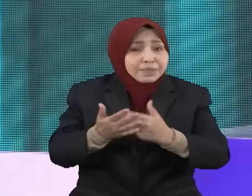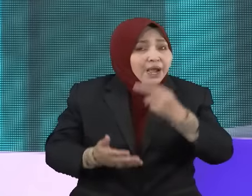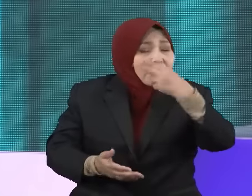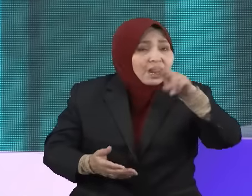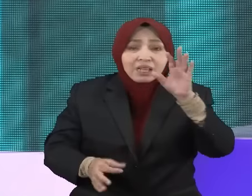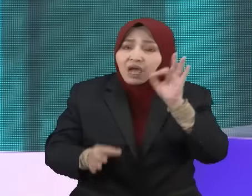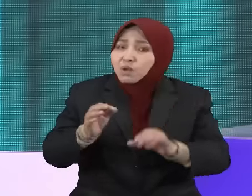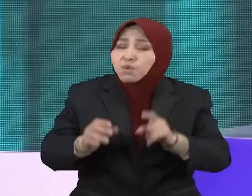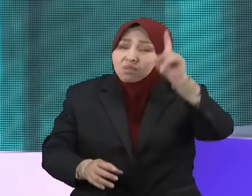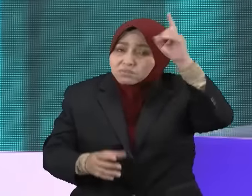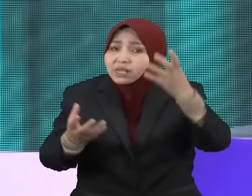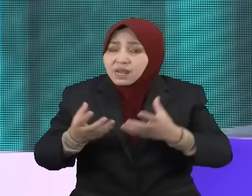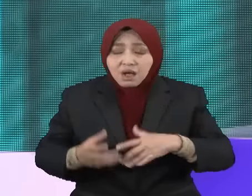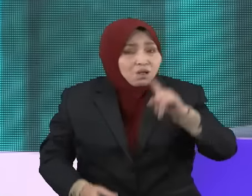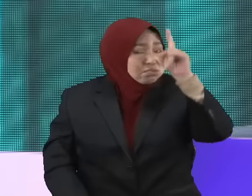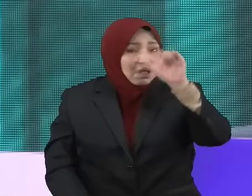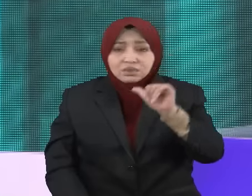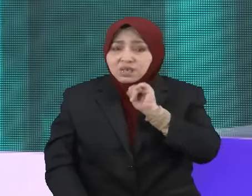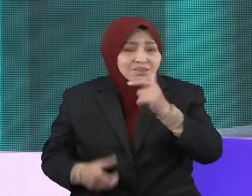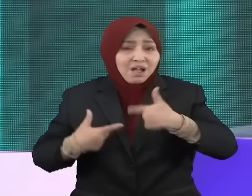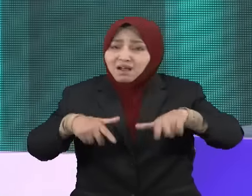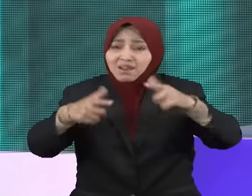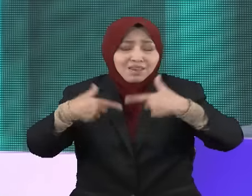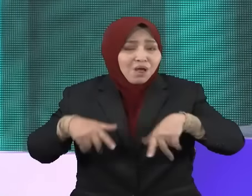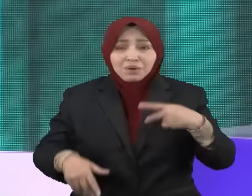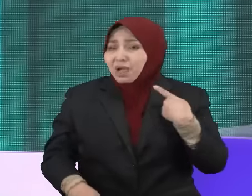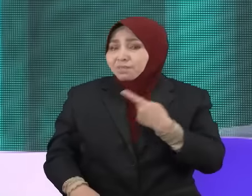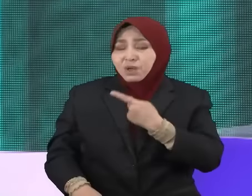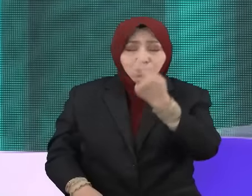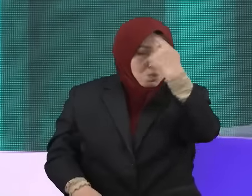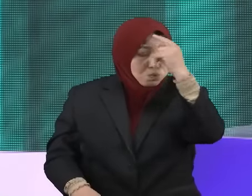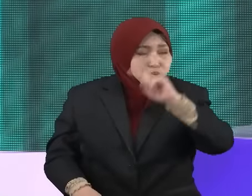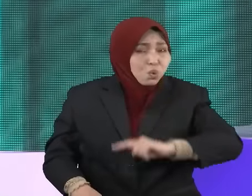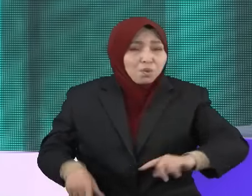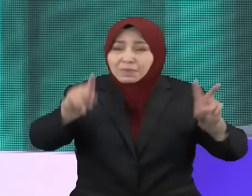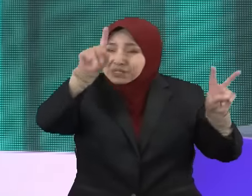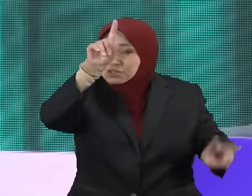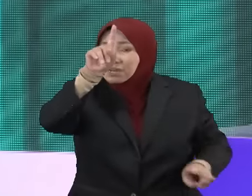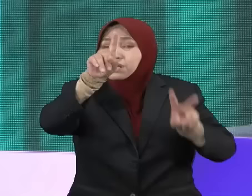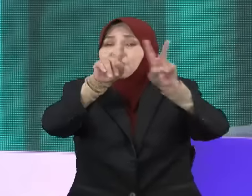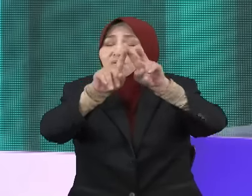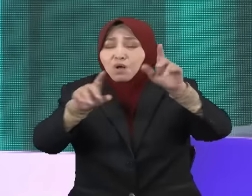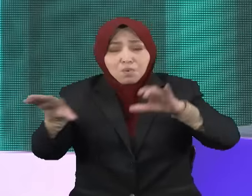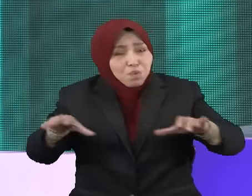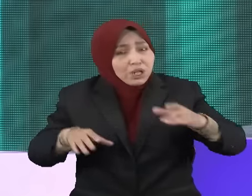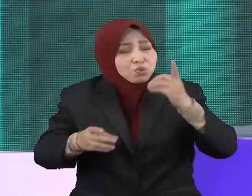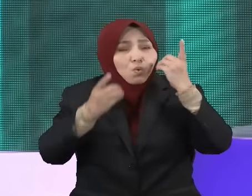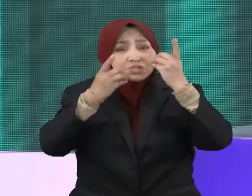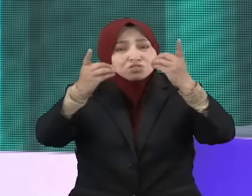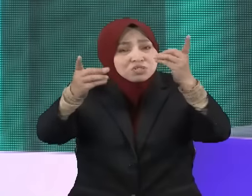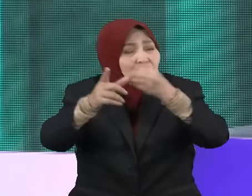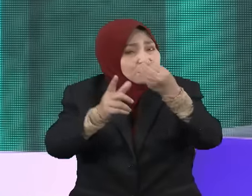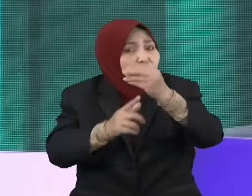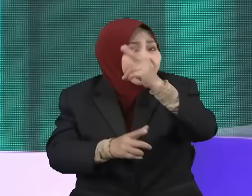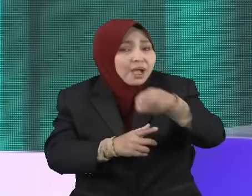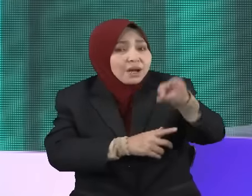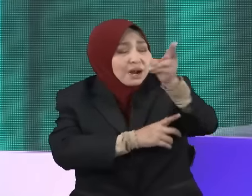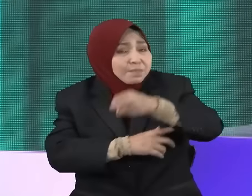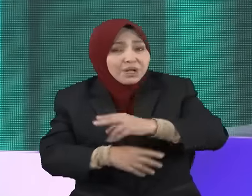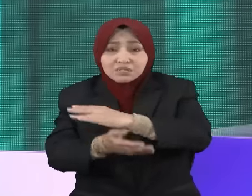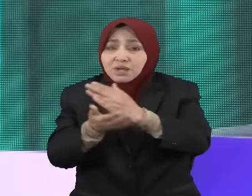kalau Allah nak, Allah tidak akan membenarkan kami ini untuk mensyirikkan Allah, berbuat dosa ataupun mengharamkan